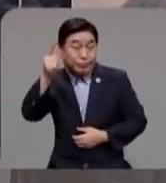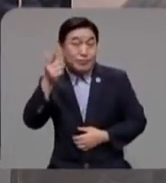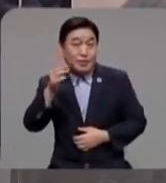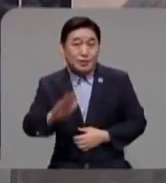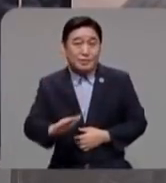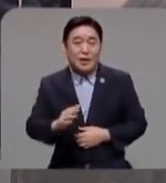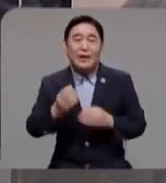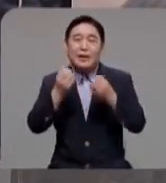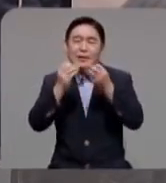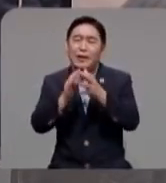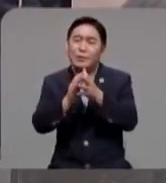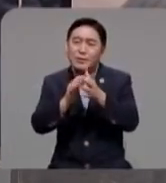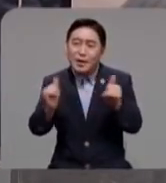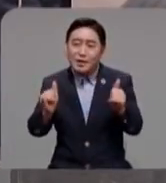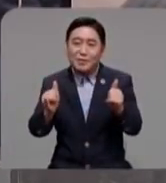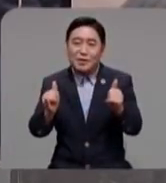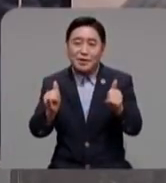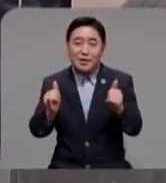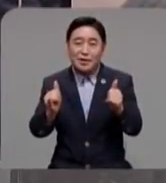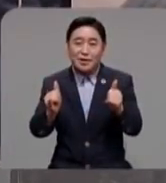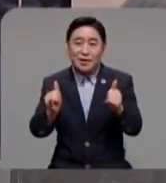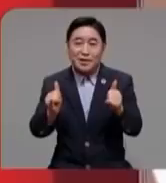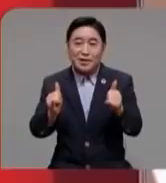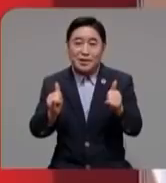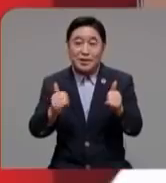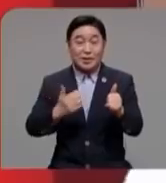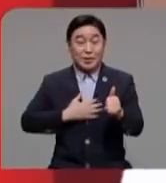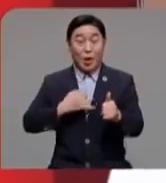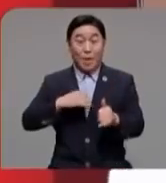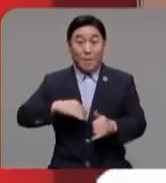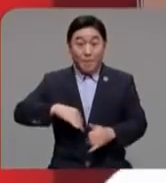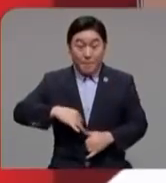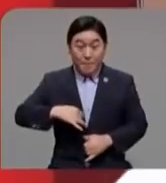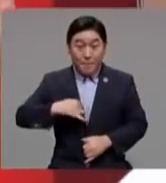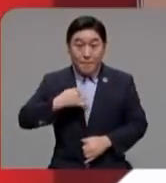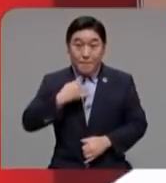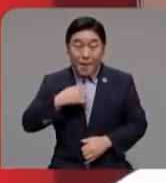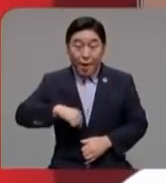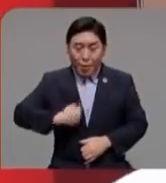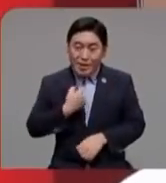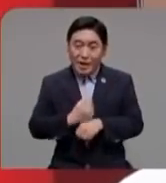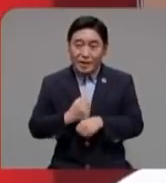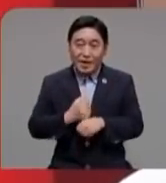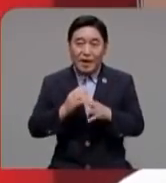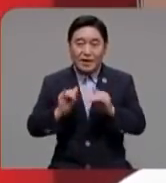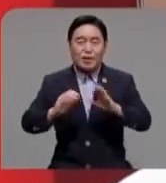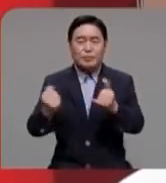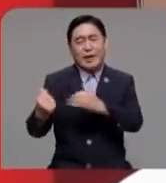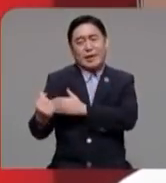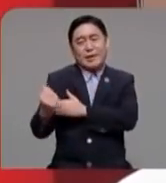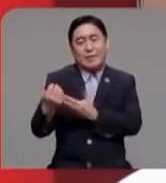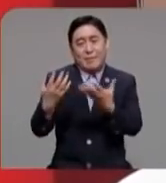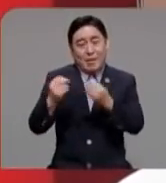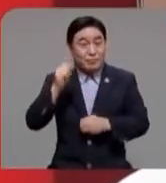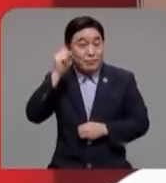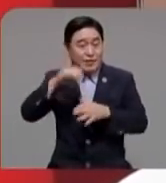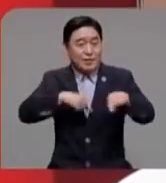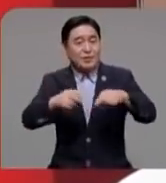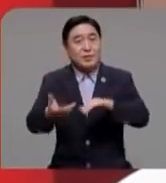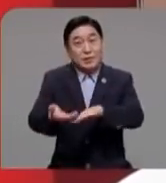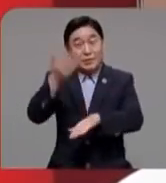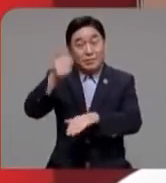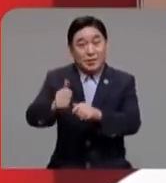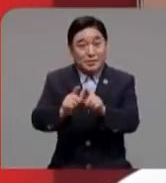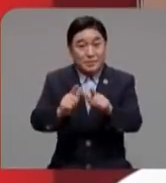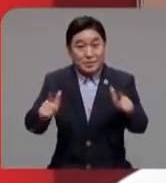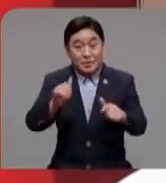그래도 새로운 사람이 물론 그렇다고 저 혼자 하는 게 아니죠. 우리 국민의힘에 많은 그 훌륭한 또 정치